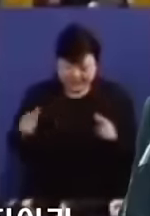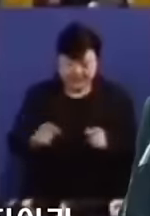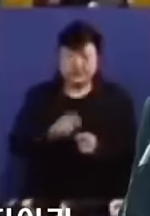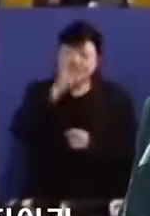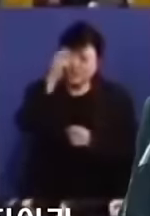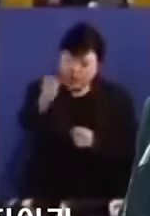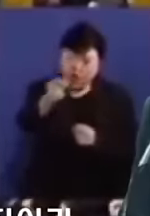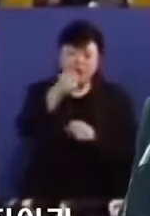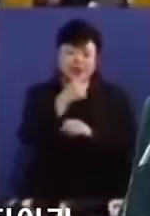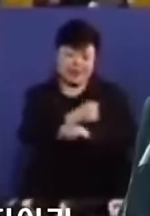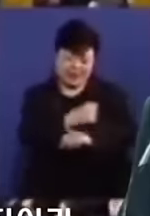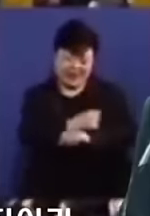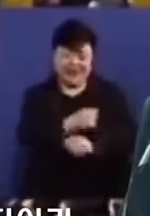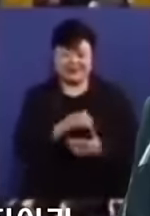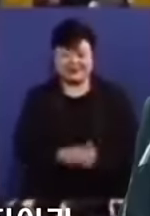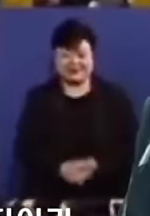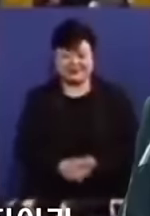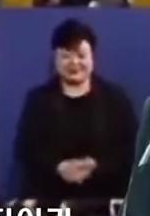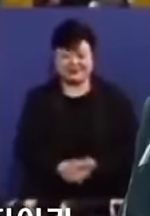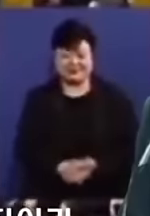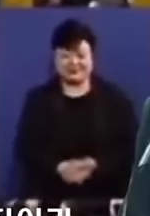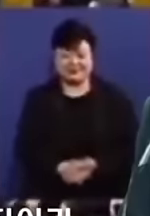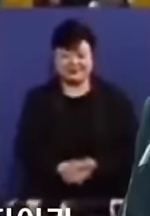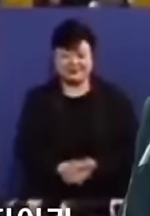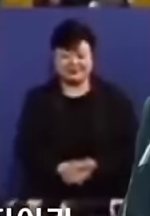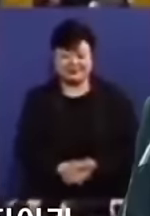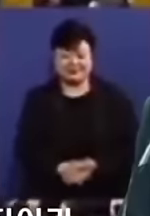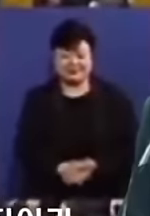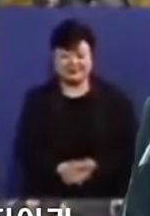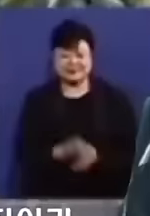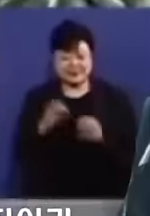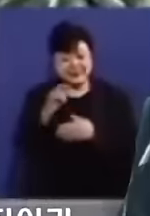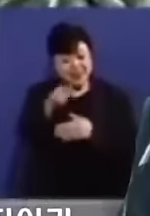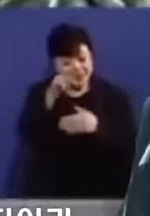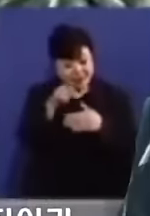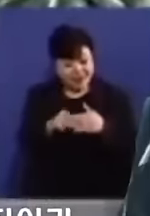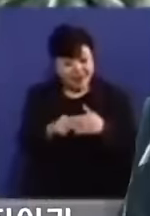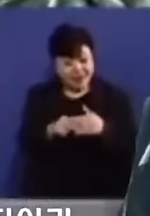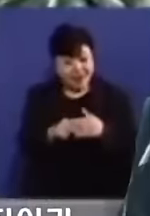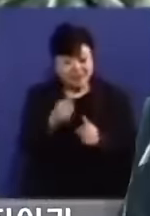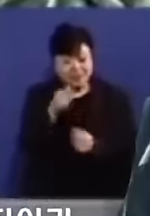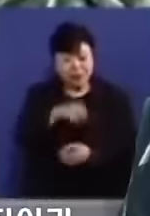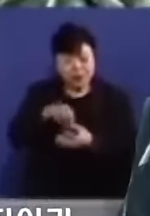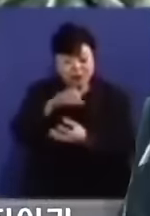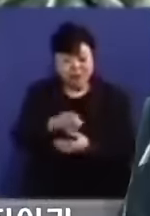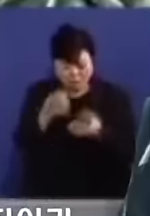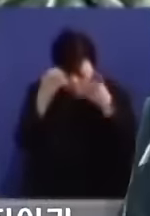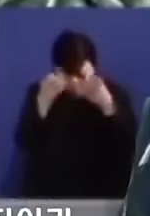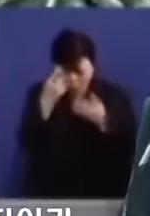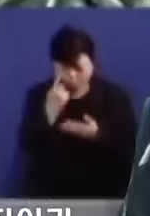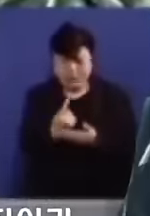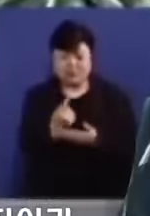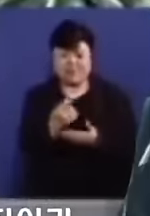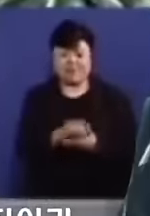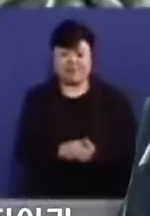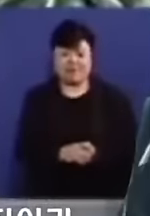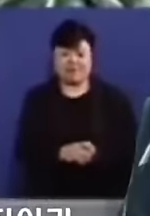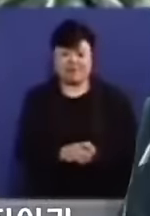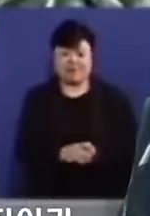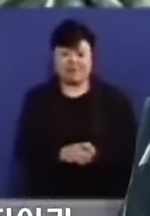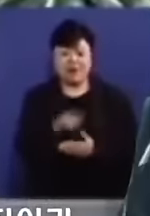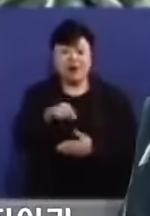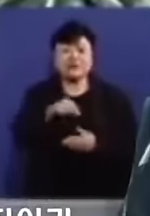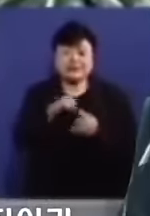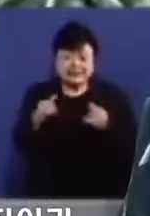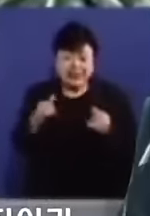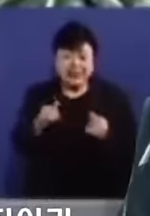않은 것은 영원함이라. 이 세상에 시험과 환난과 고통이 다가와서 우리 그